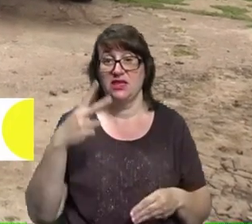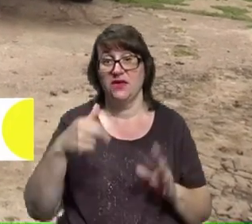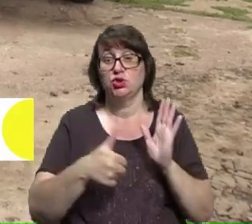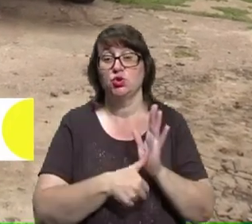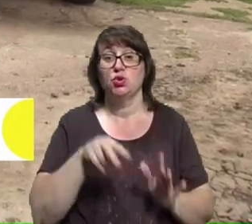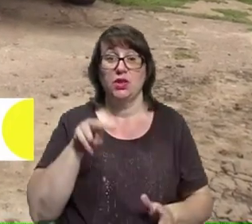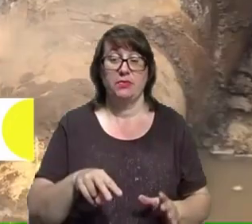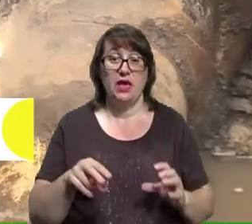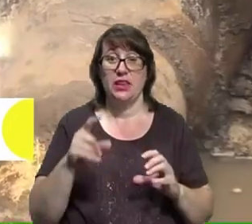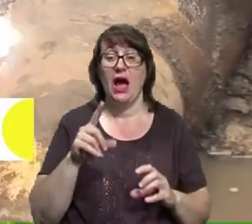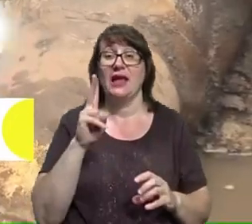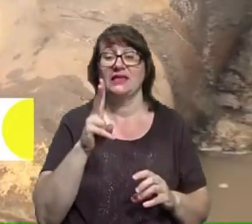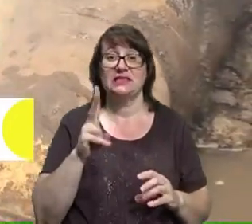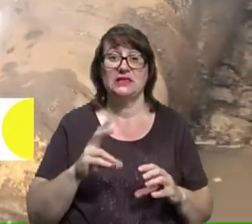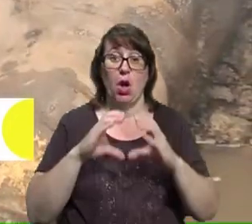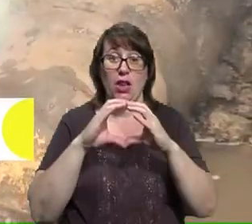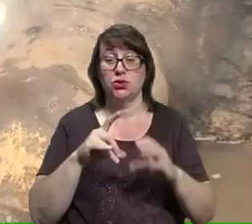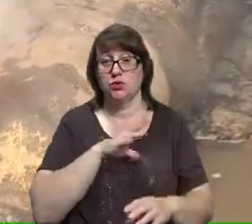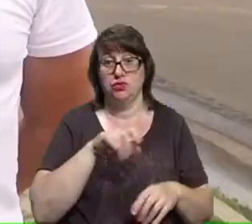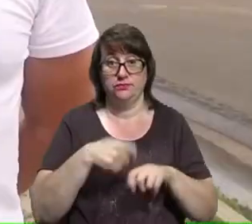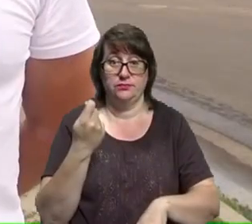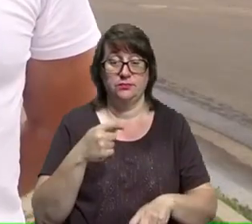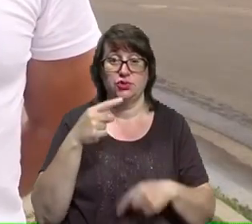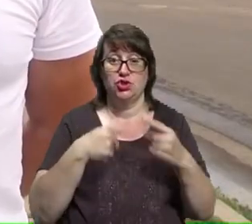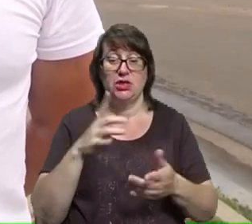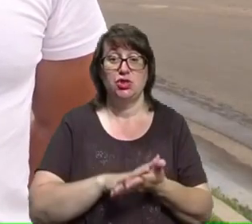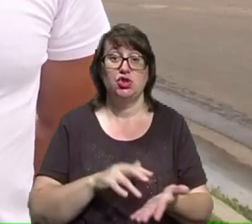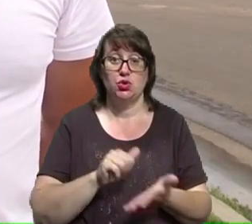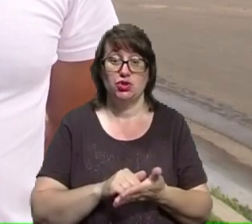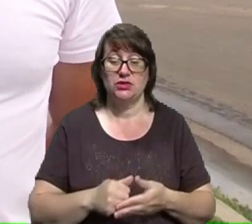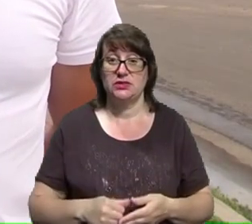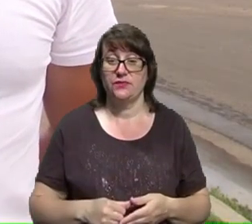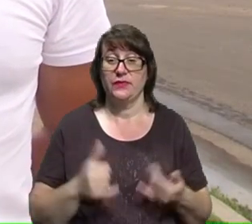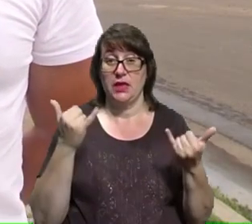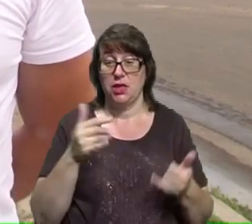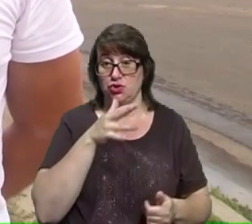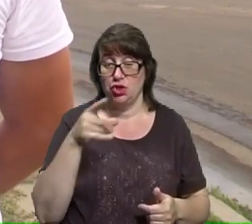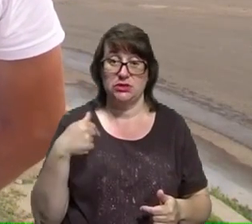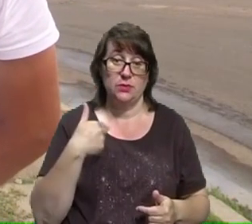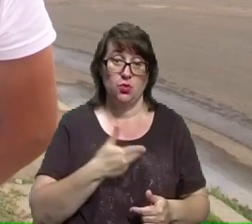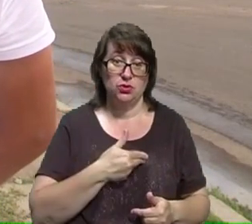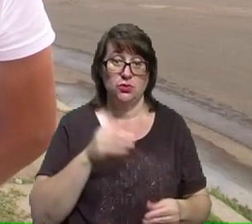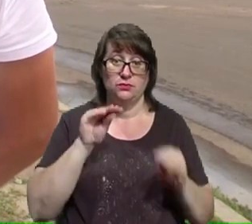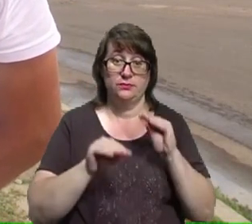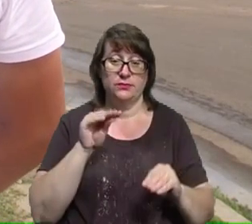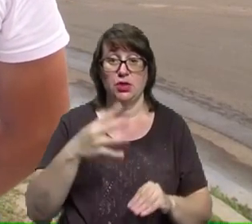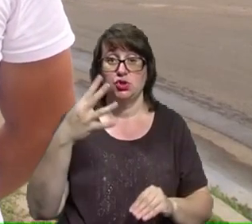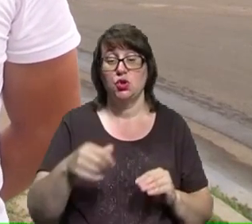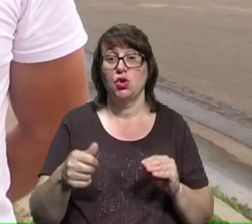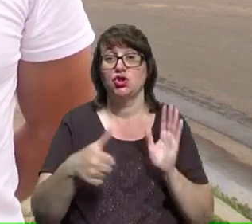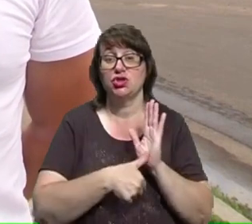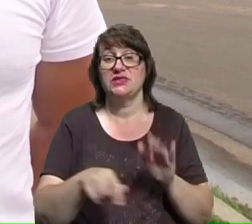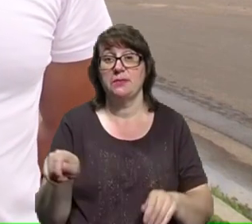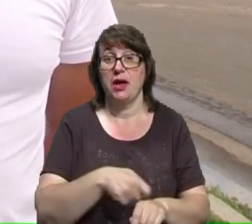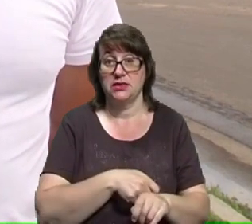каналізаційному колекторі стався порив через зношеність. На даний час ми хочемо перекласти 46 метрів каналізаційного